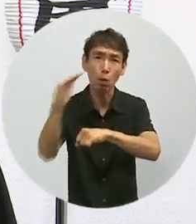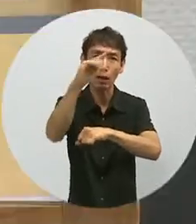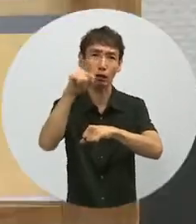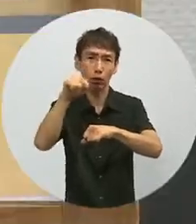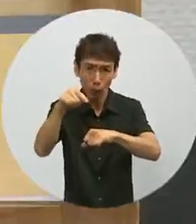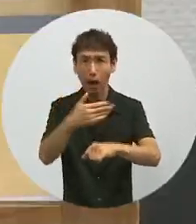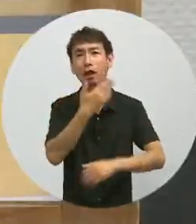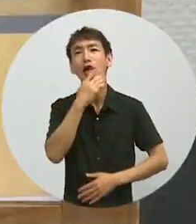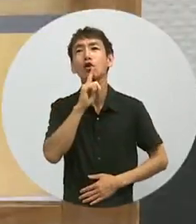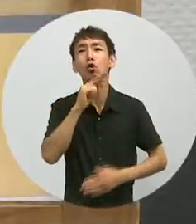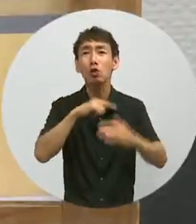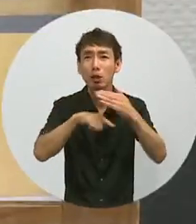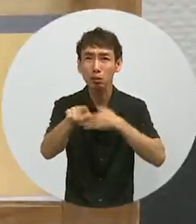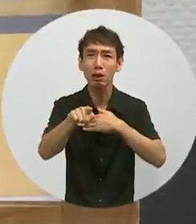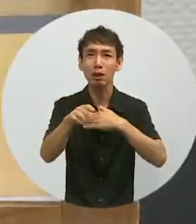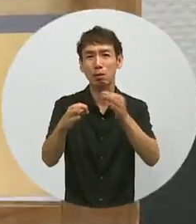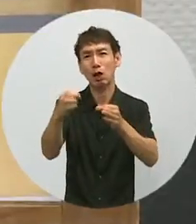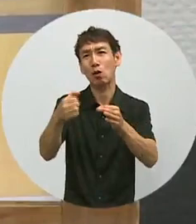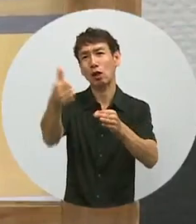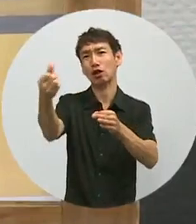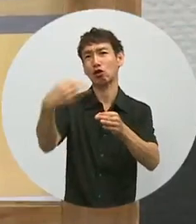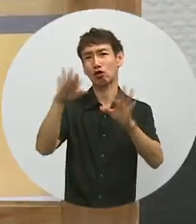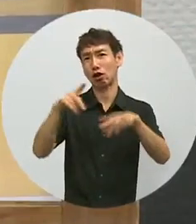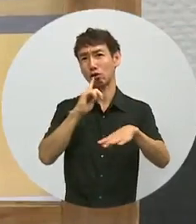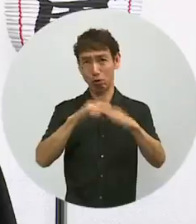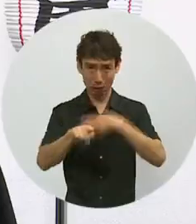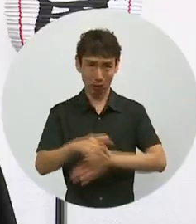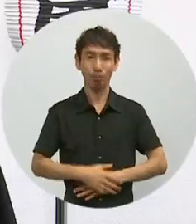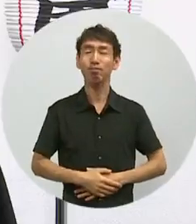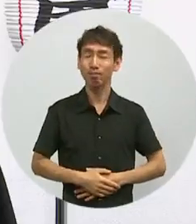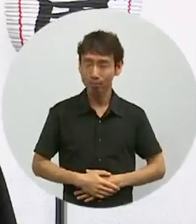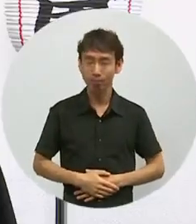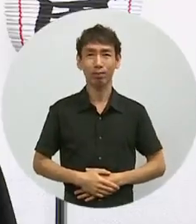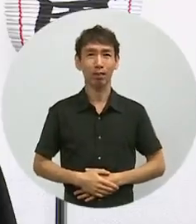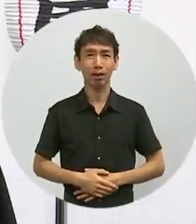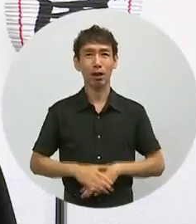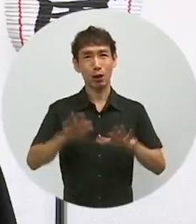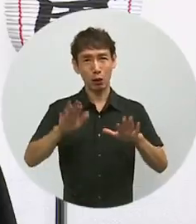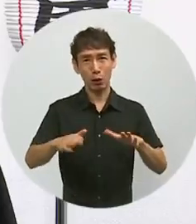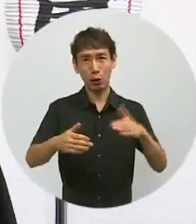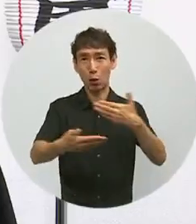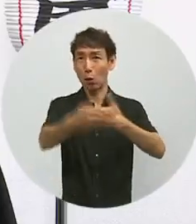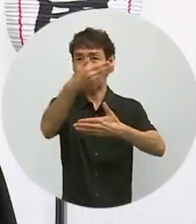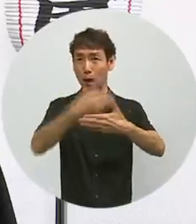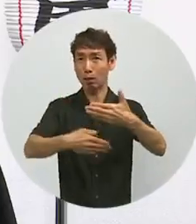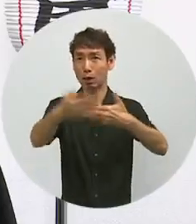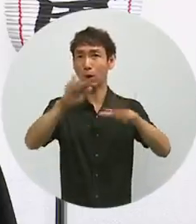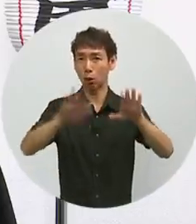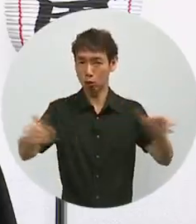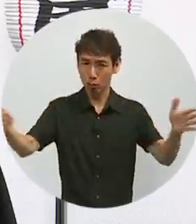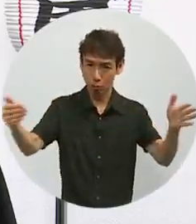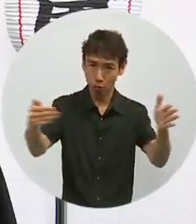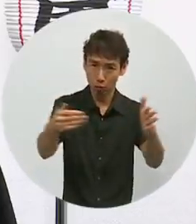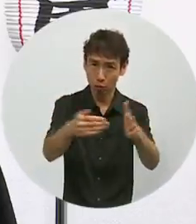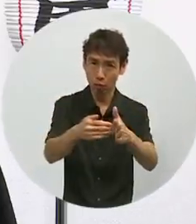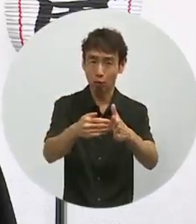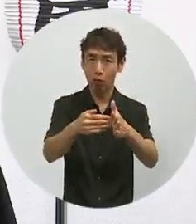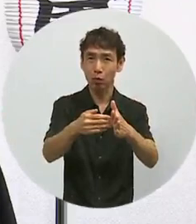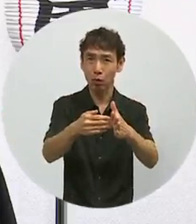なって、この店のね店主さんは言っていたんだと思います。さあ、それではね、今日の紙芝居はこれでおしまいにしたいと思います